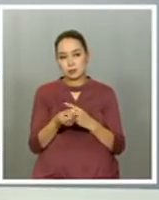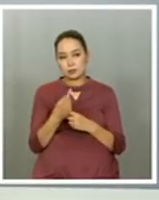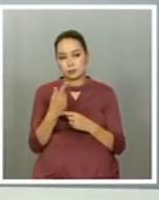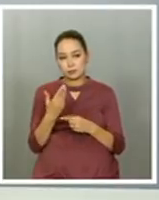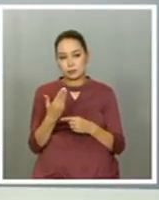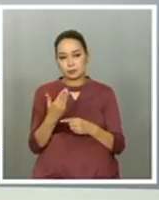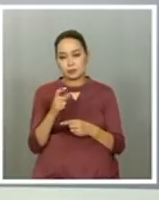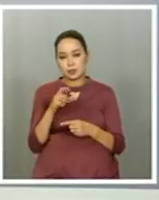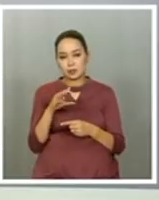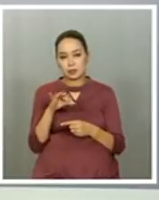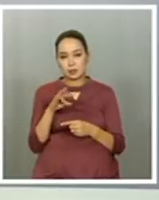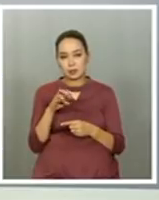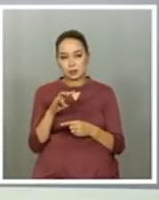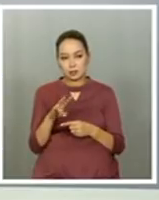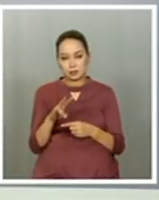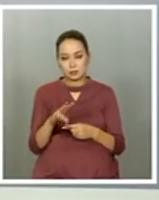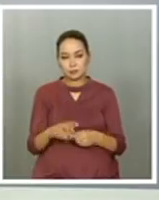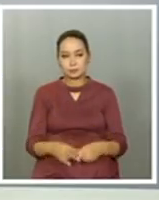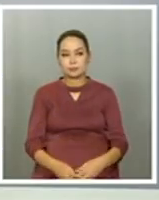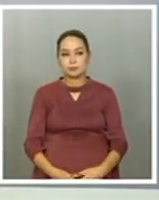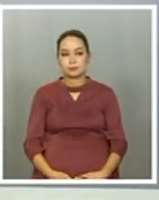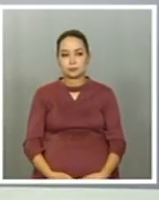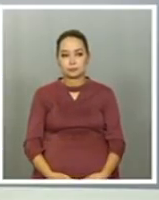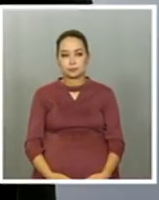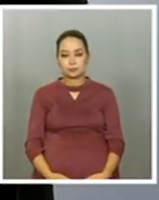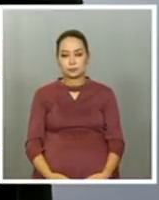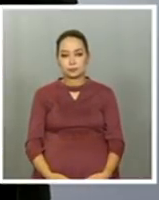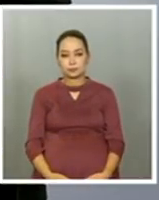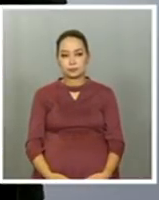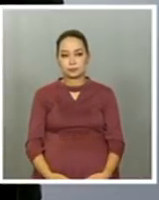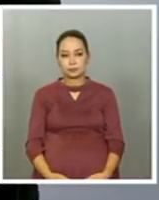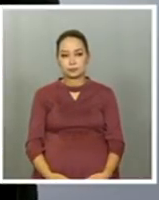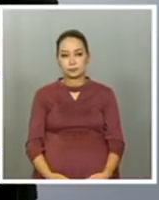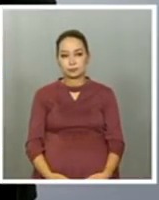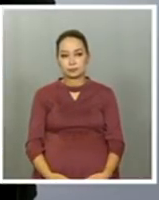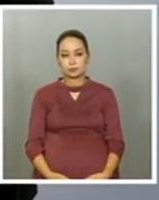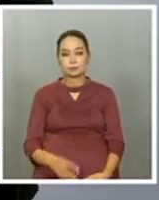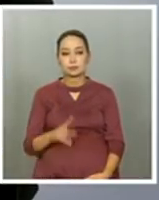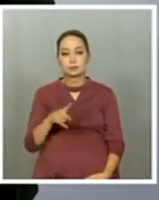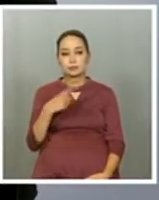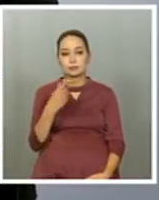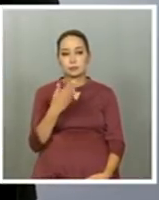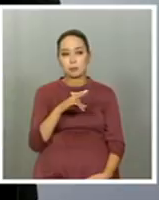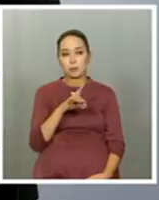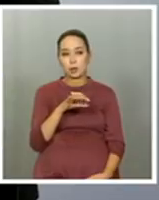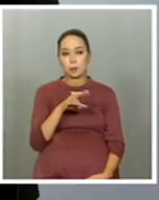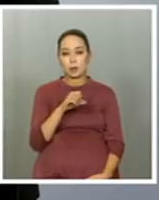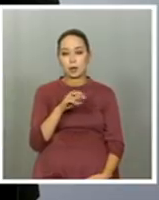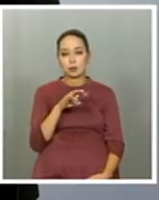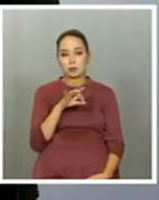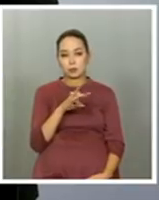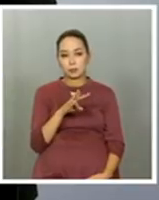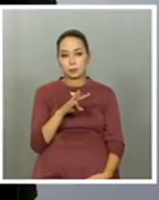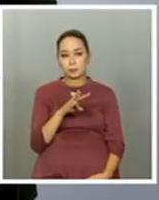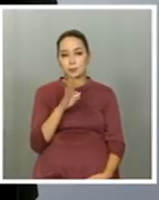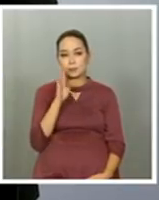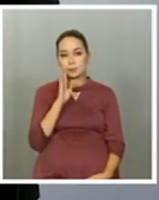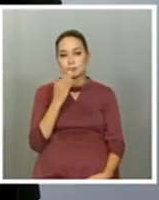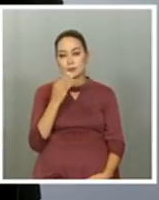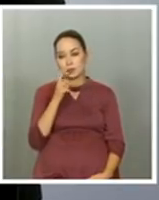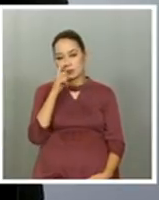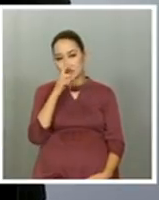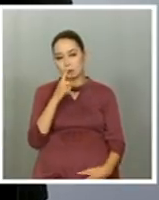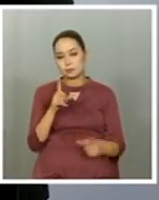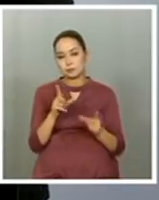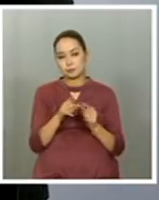көмірсутек этилен және судың түзілгенін көріп тұрмыз. Ал келесі өкілі пропанол, яғни күкірт қышқылы